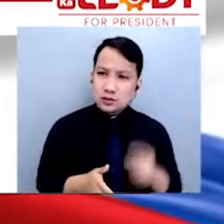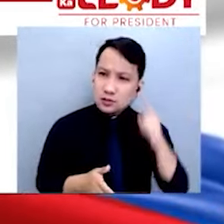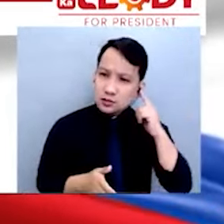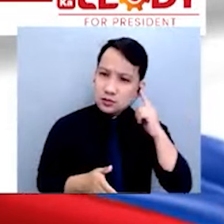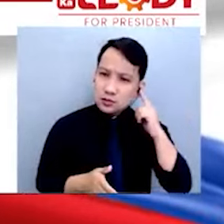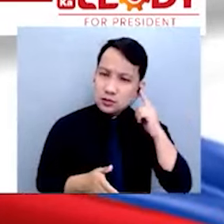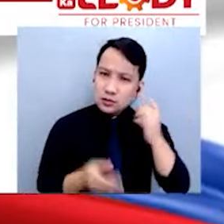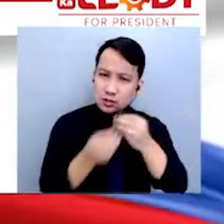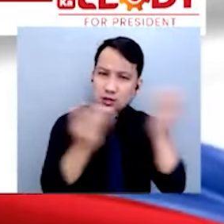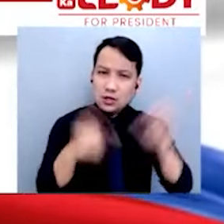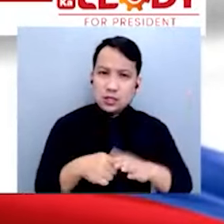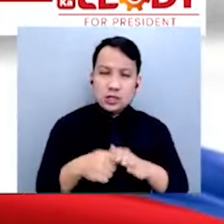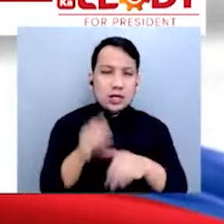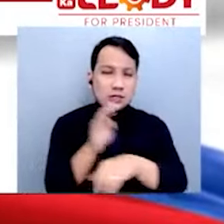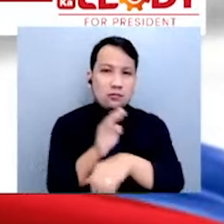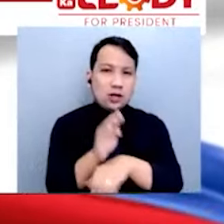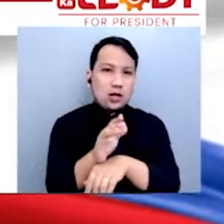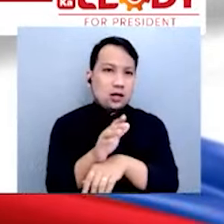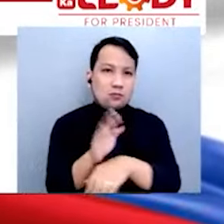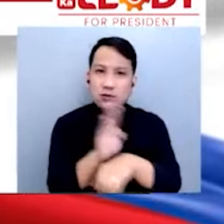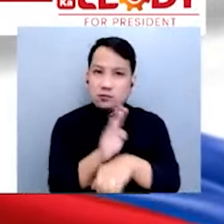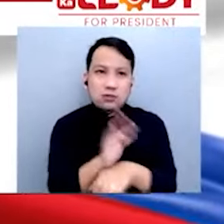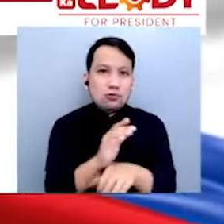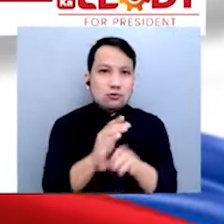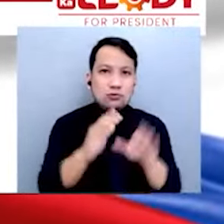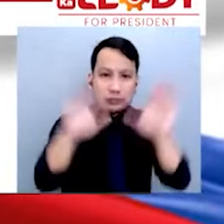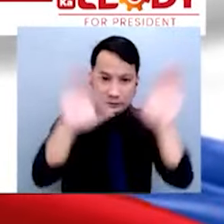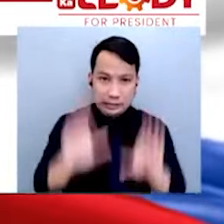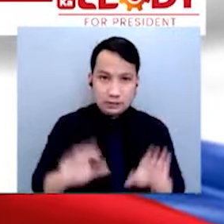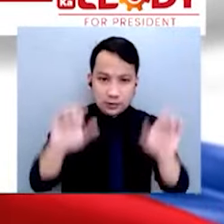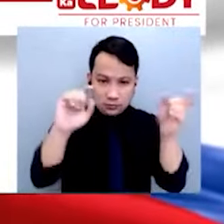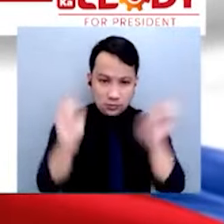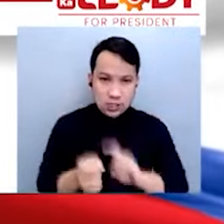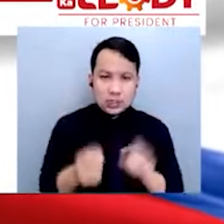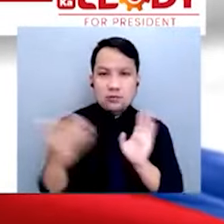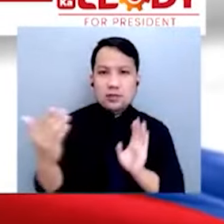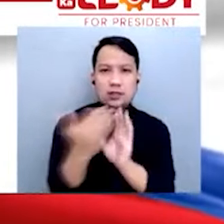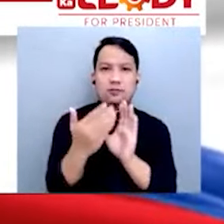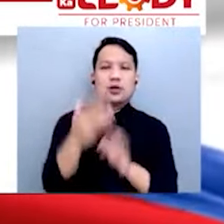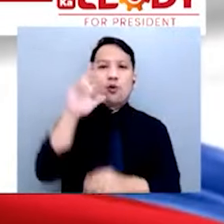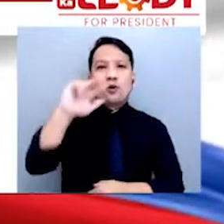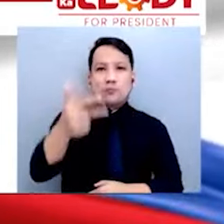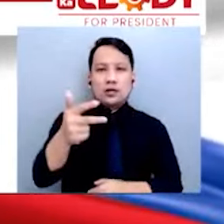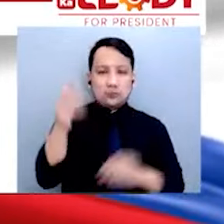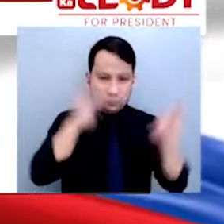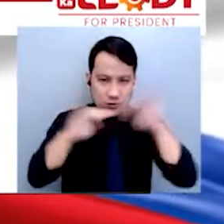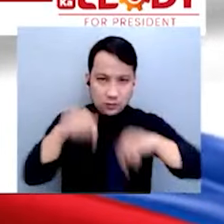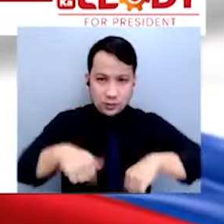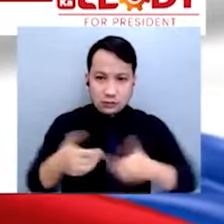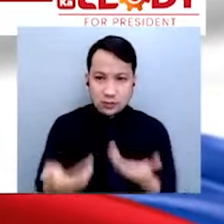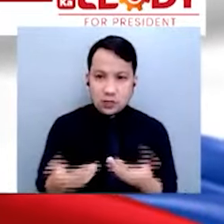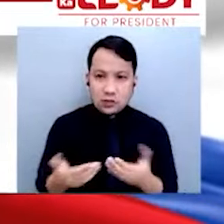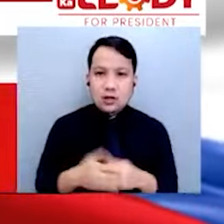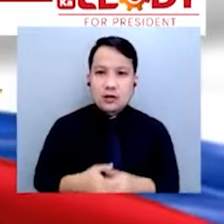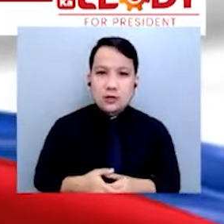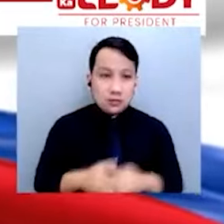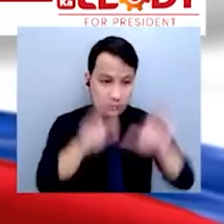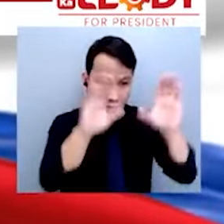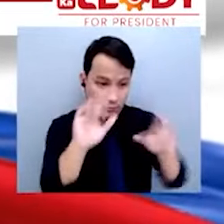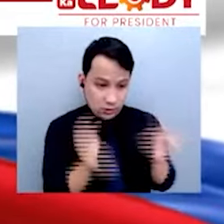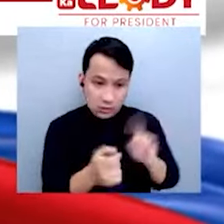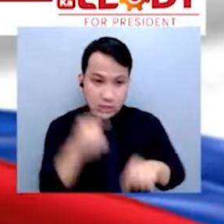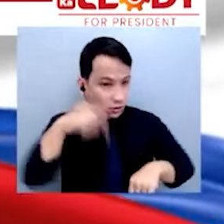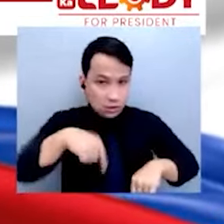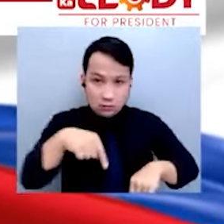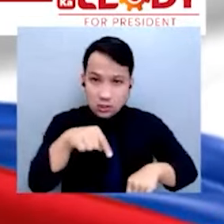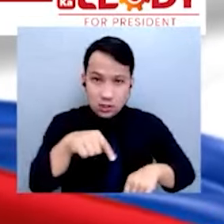malaking negosyante. Yung climate change, harapin natin ito dahil ito isang pangatlong problema natin sa kasalukuyan. Hindi lamang ng ating bansa, kundi